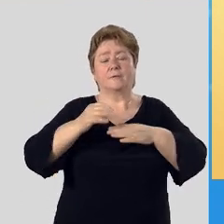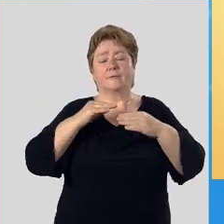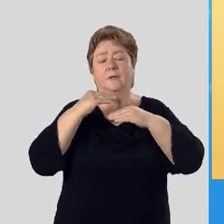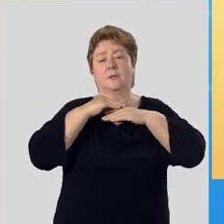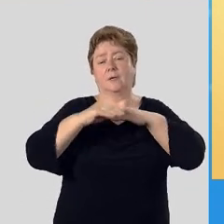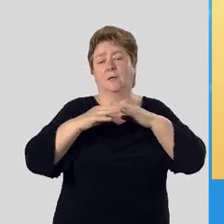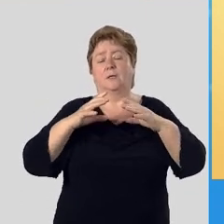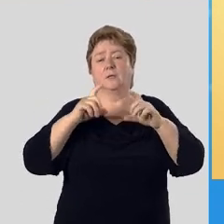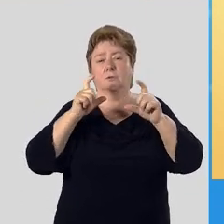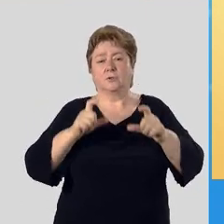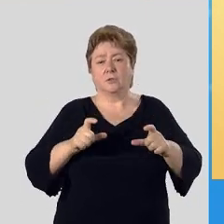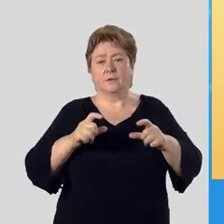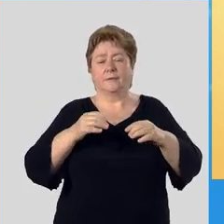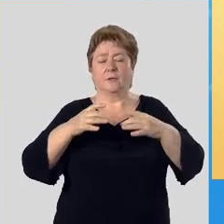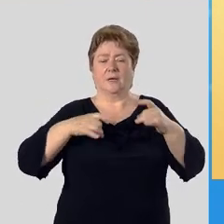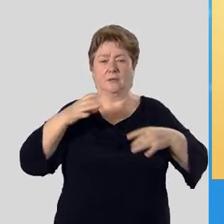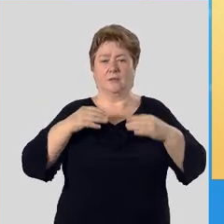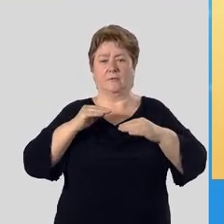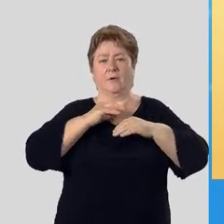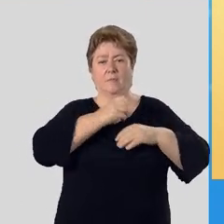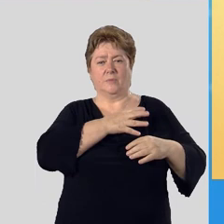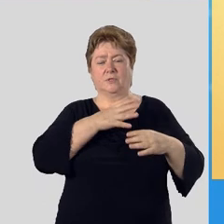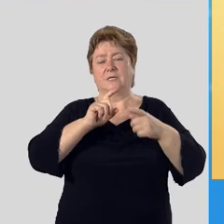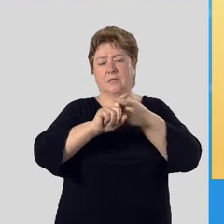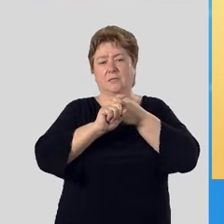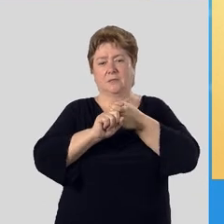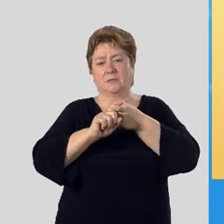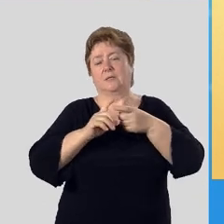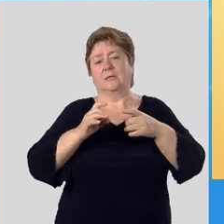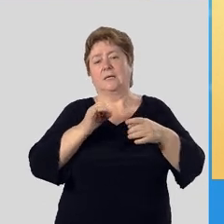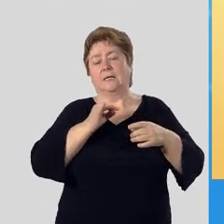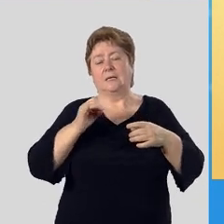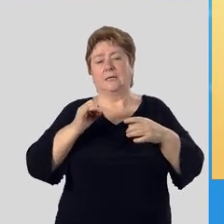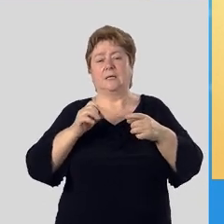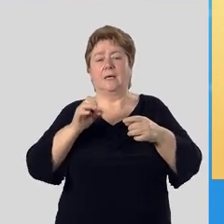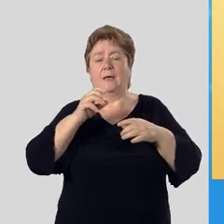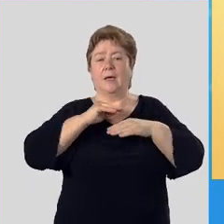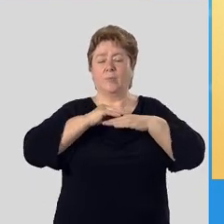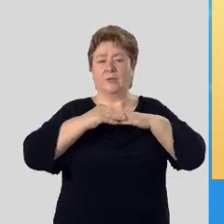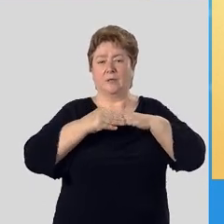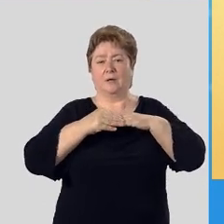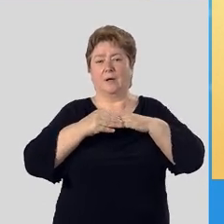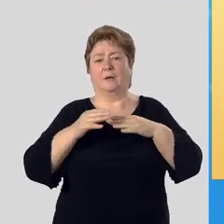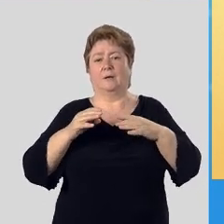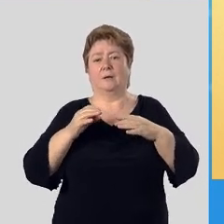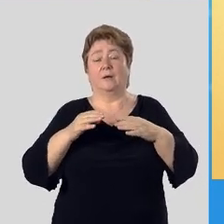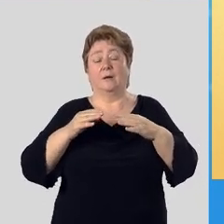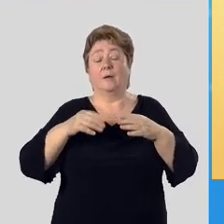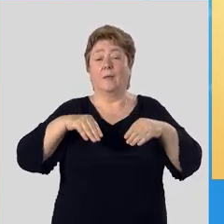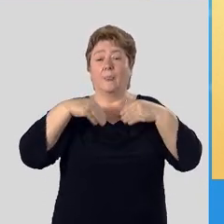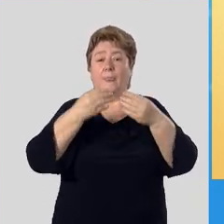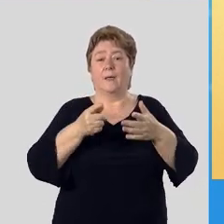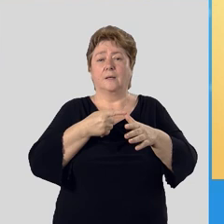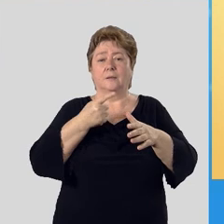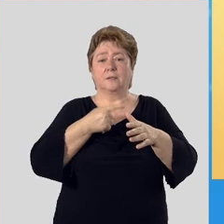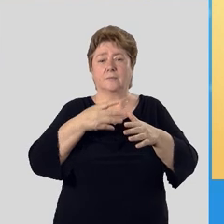ткани человека – нервная, мышечная, соединительная и эпителиальная. дали